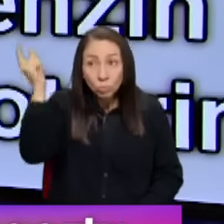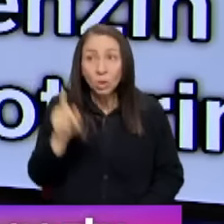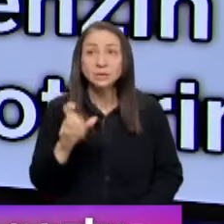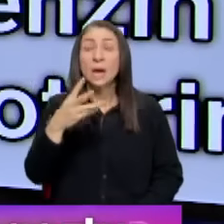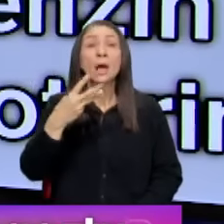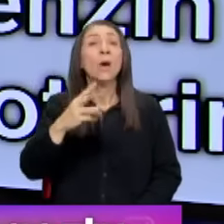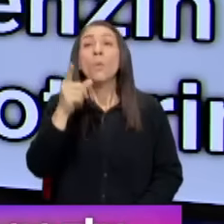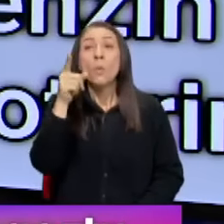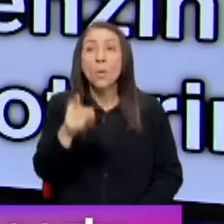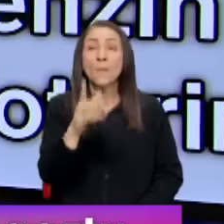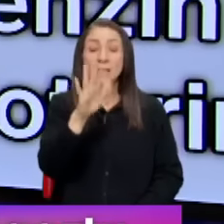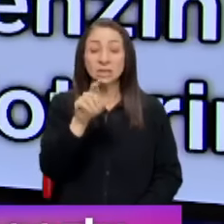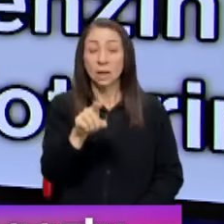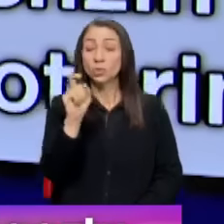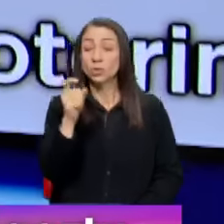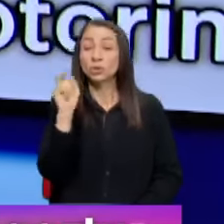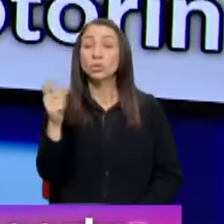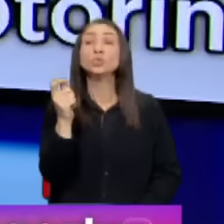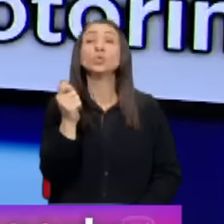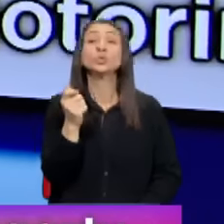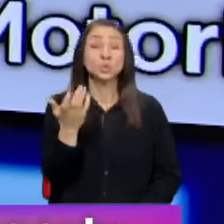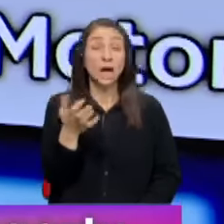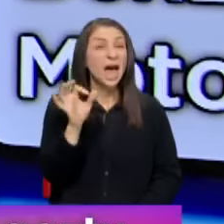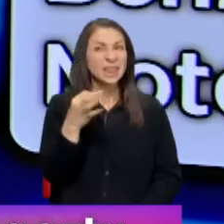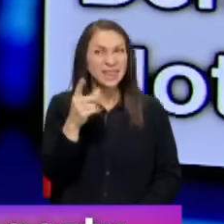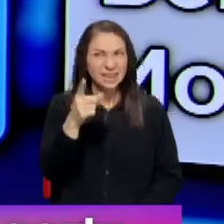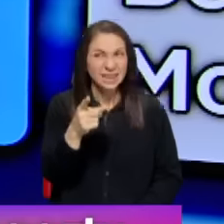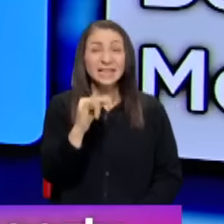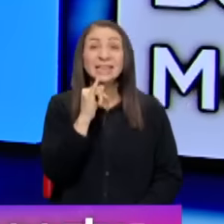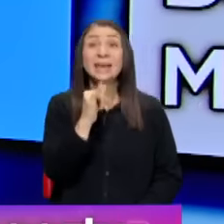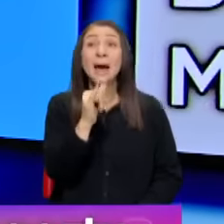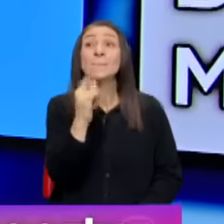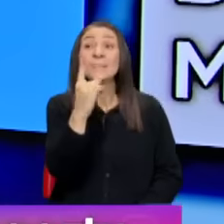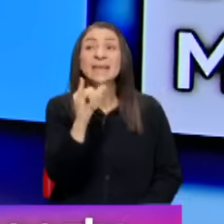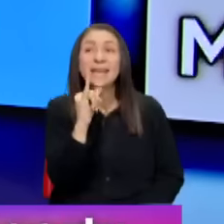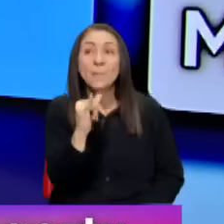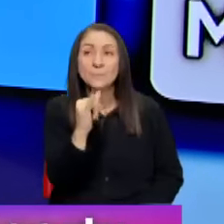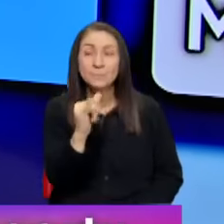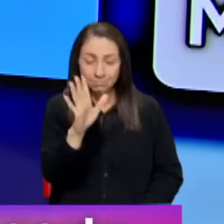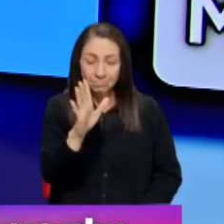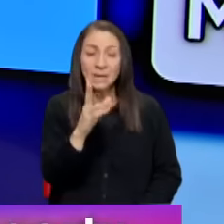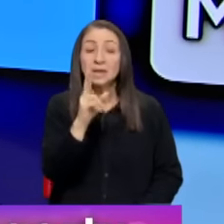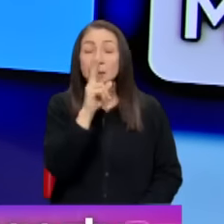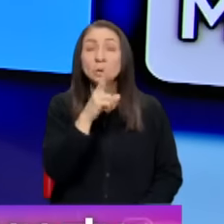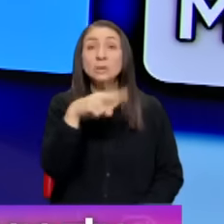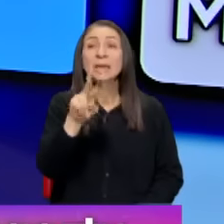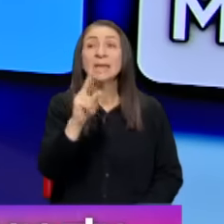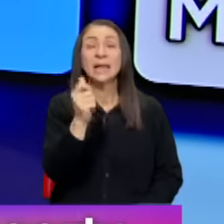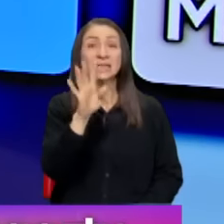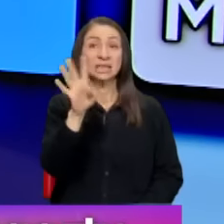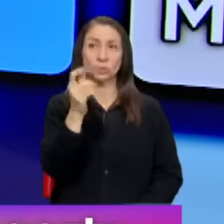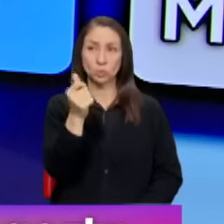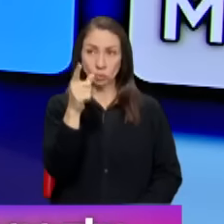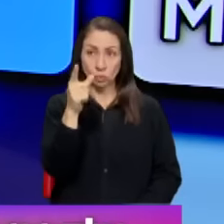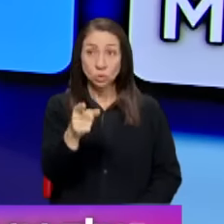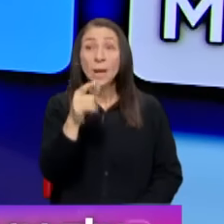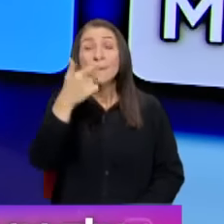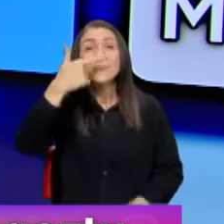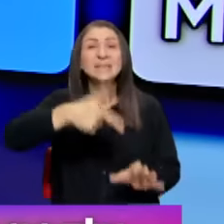Euro 5 lira 99 kuruştu. Altının, gram altın işte buyurun 227 lira 40